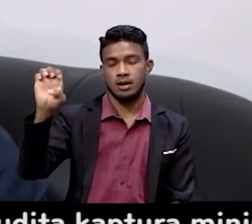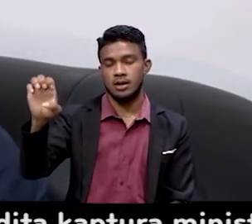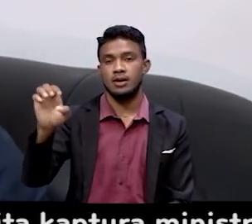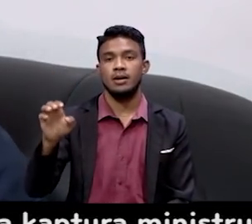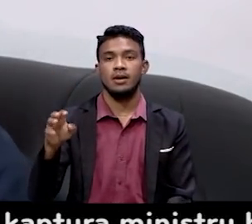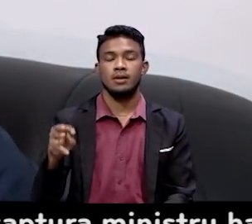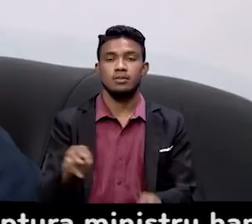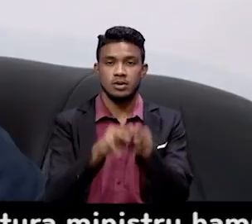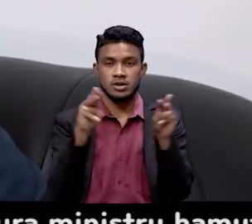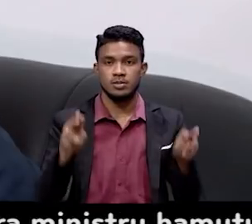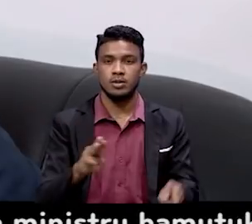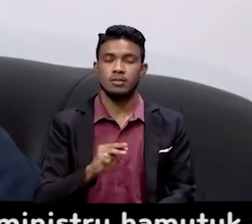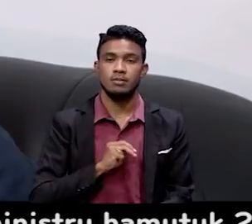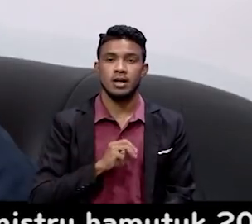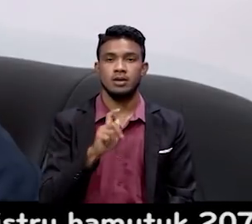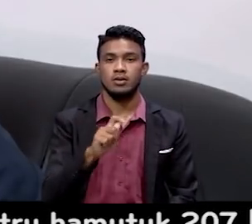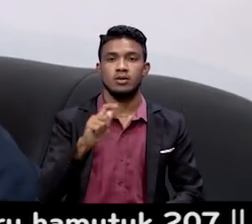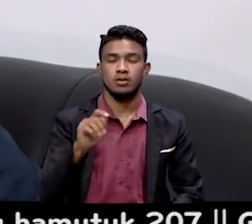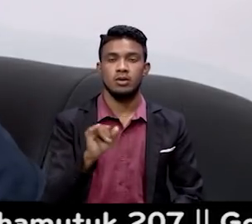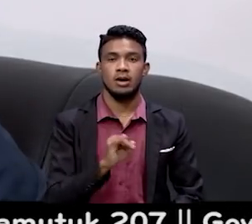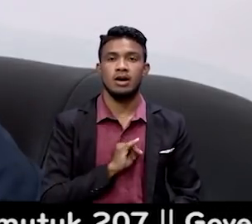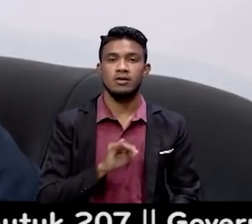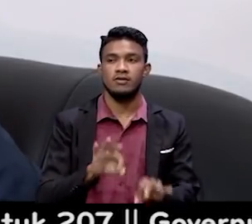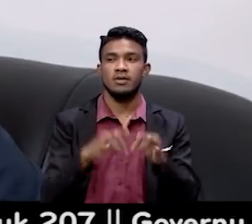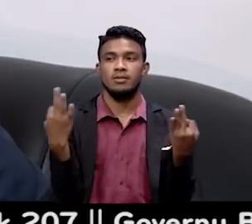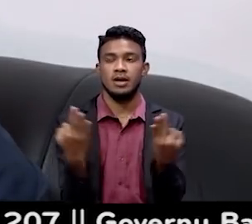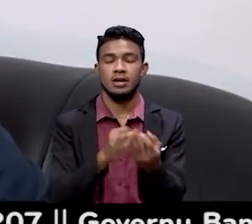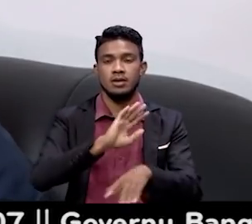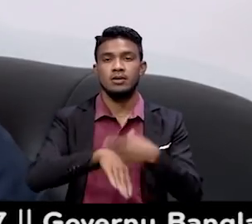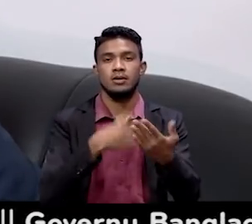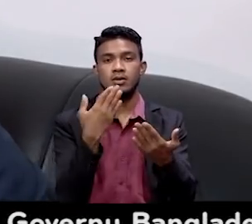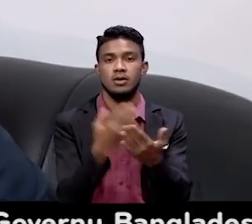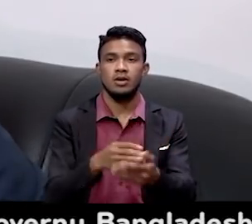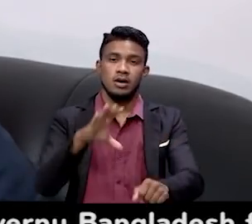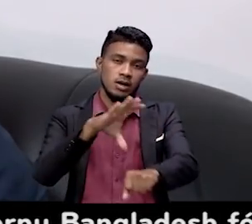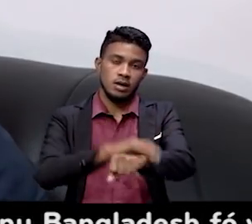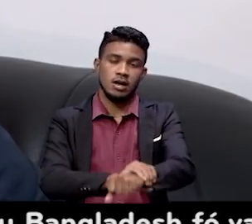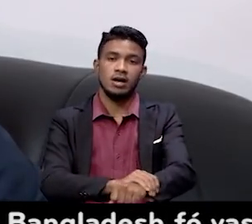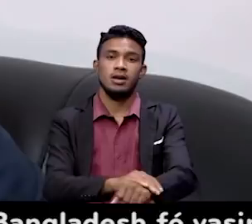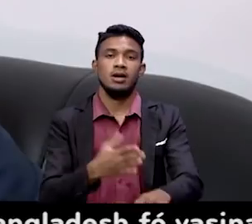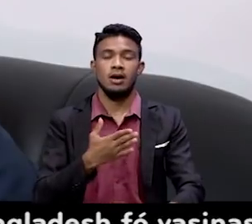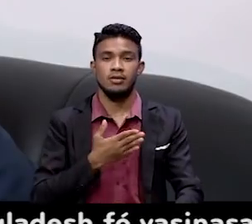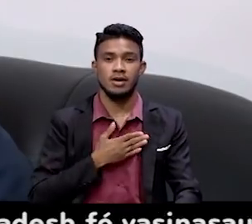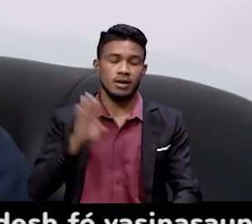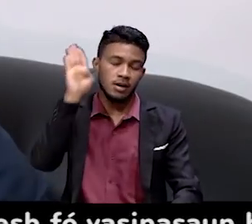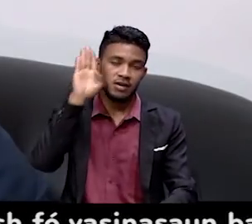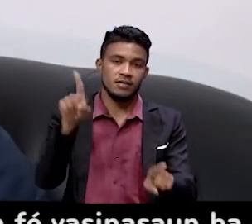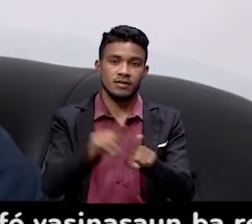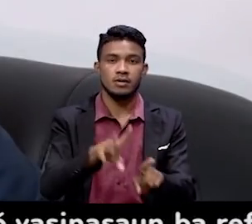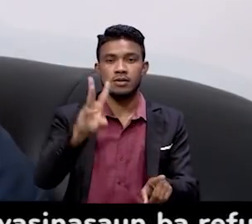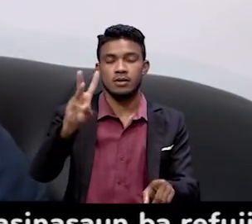hetan inmigo asalta ami familia tomak kar hauni alin feto nain nain hauni